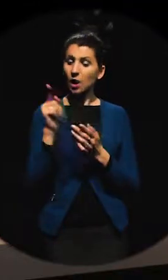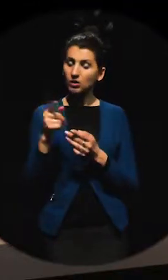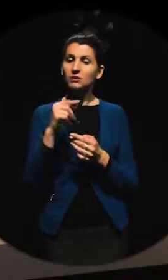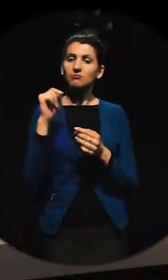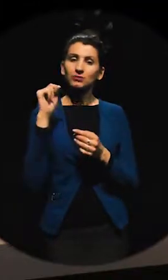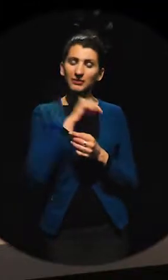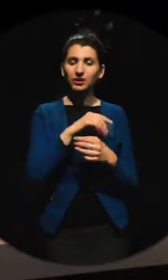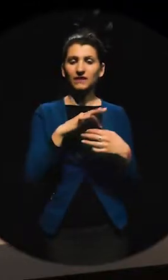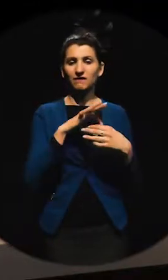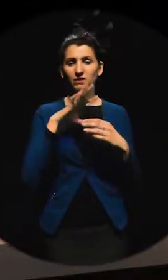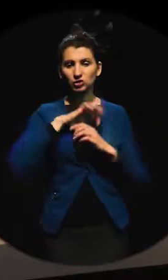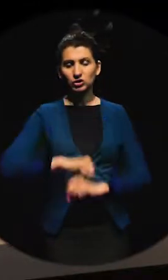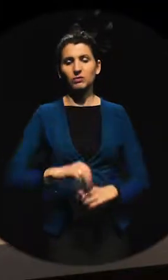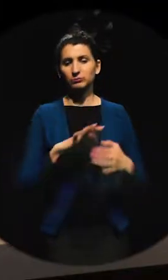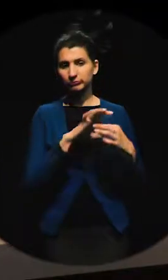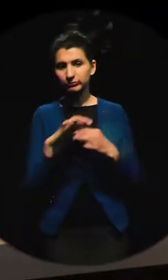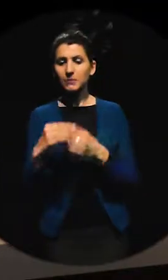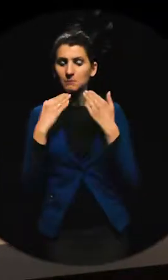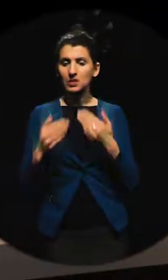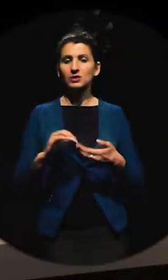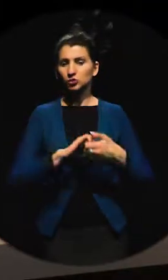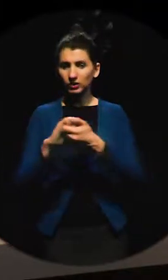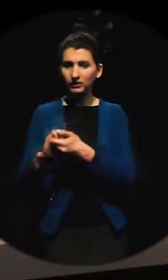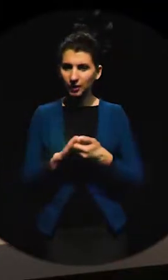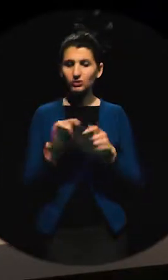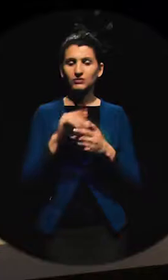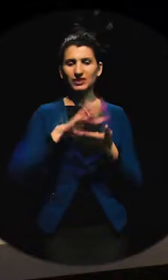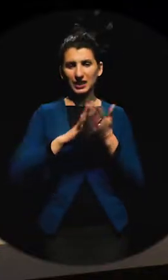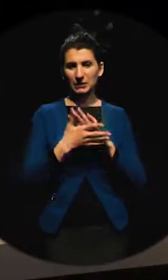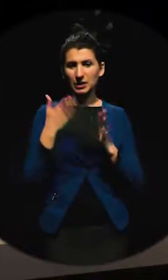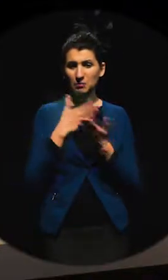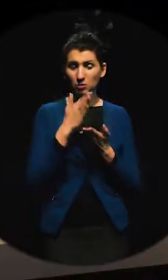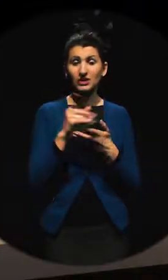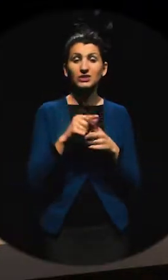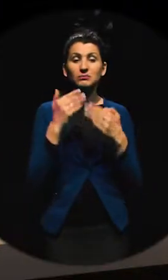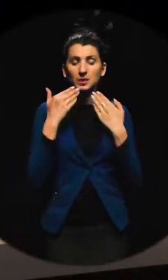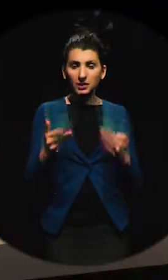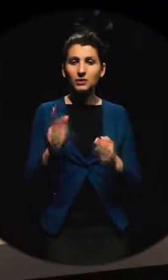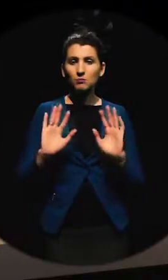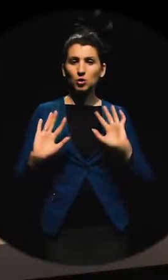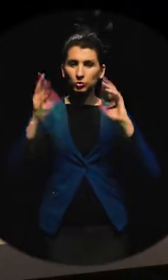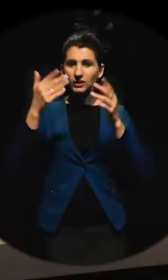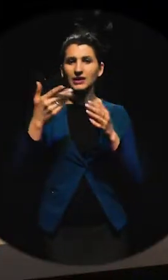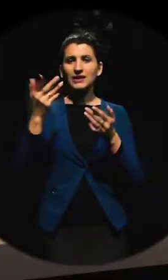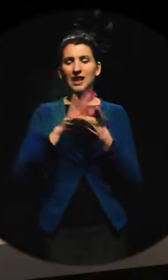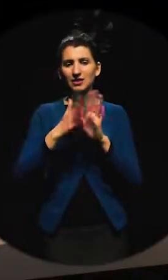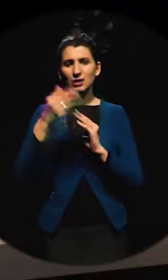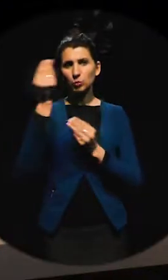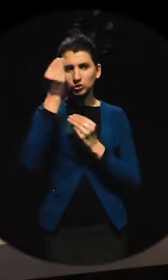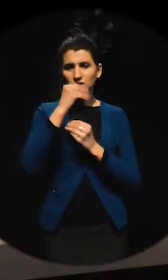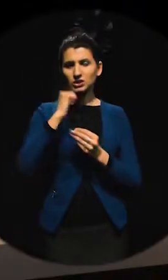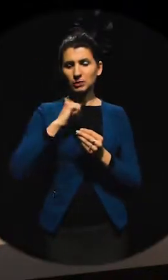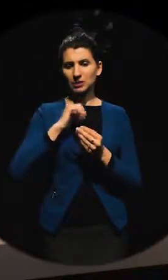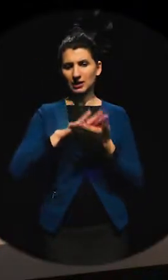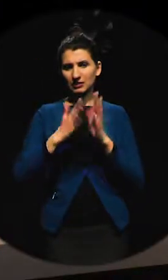długo wytrwać dzięki solidarności i wzajemnej pomocy i też, że w czasie tego protestu uczyli się siebie nawzajem i nawzajem jakby